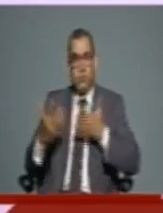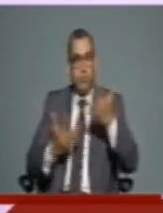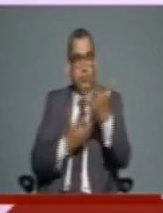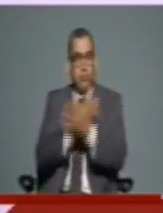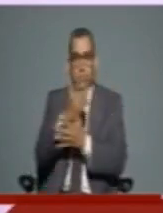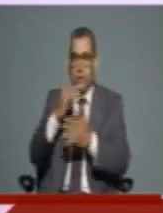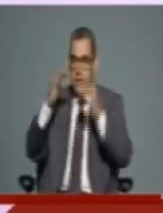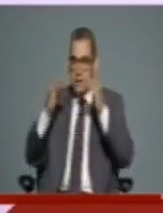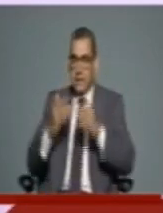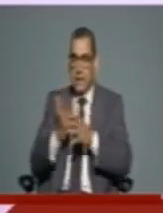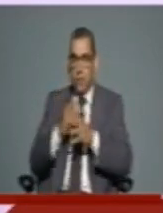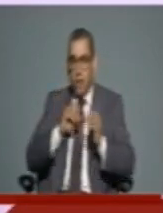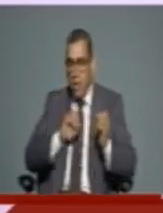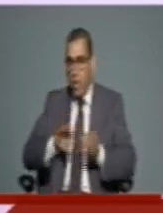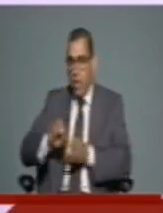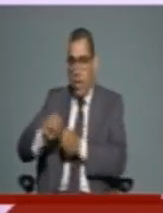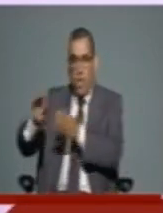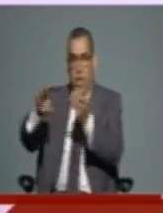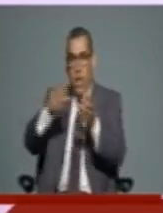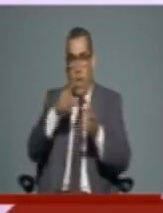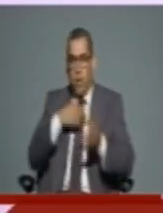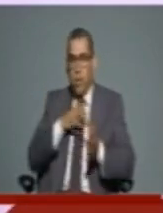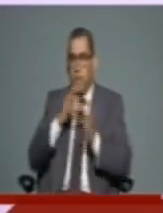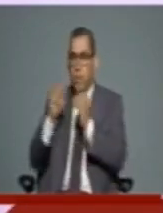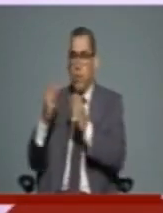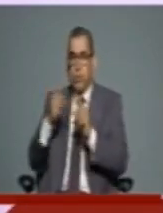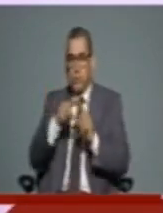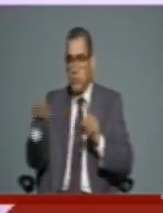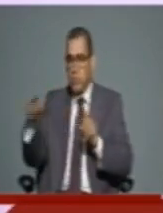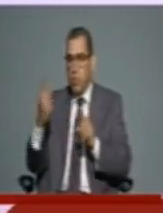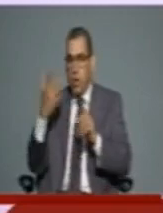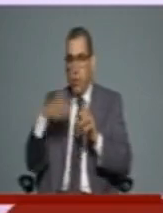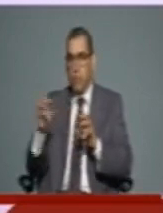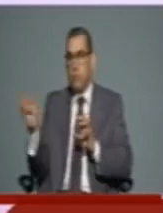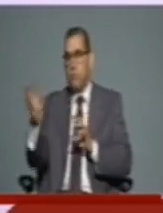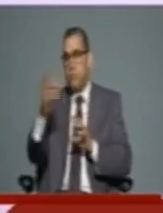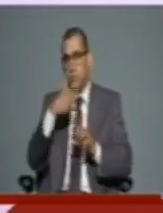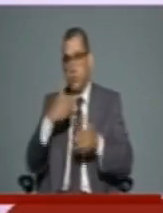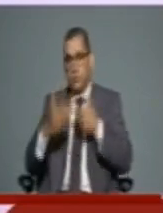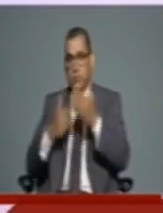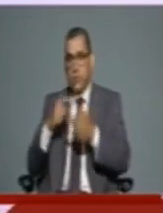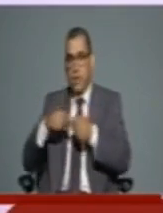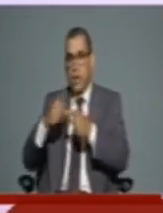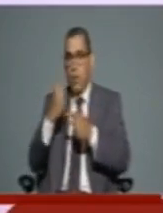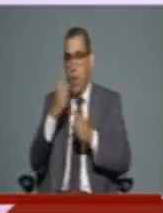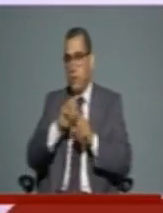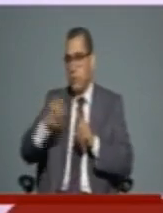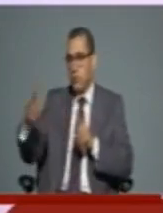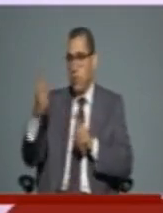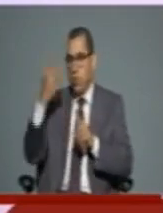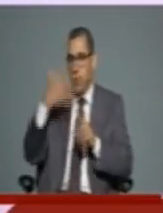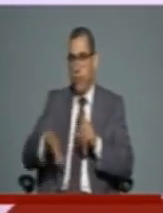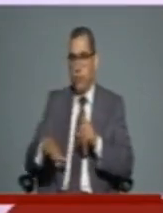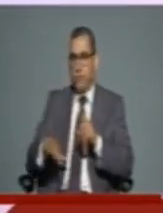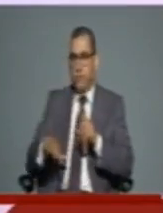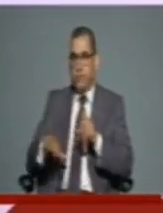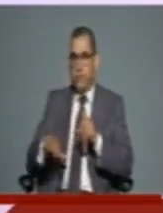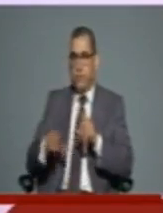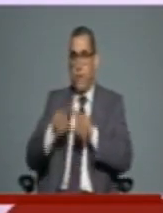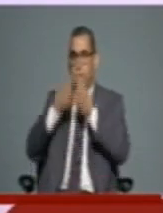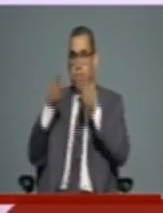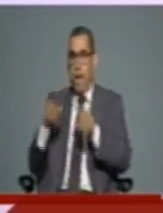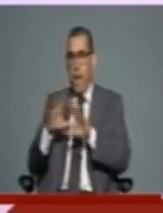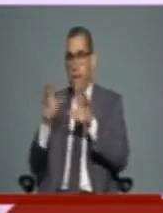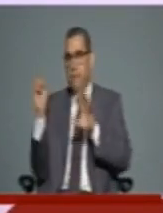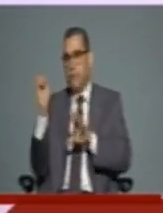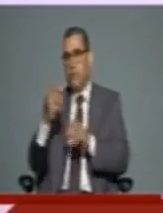الأوامر بتجيله بيعمل لها تحضير، بتتنقل مرة واحدة للبقال او